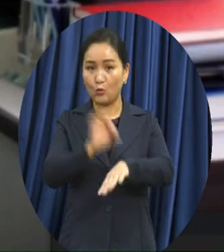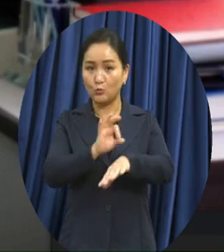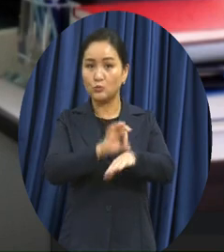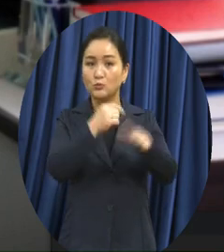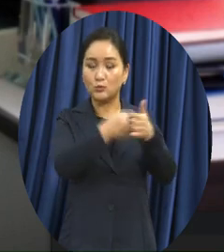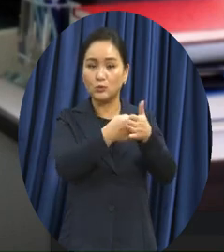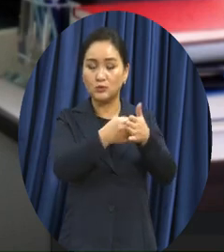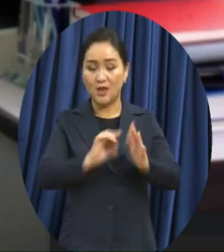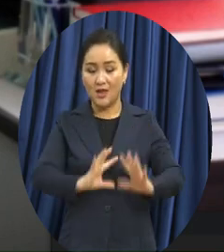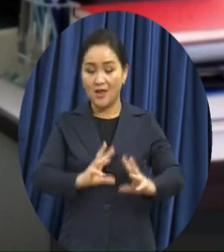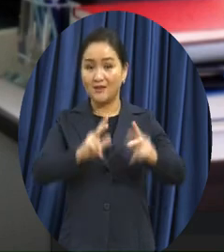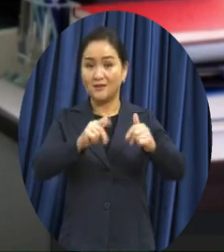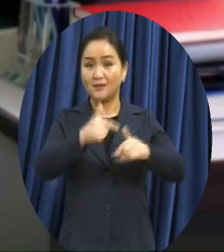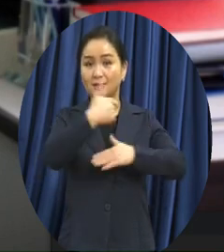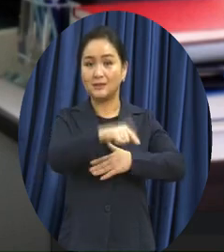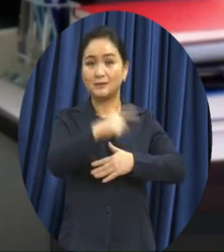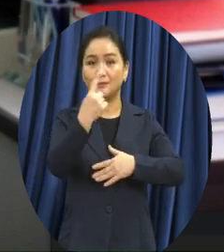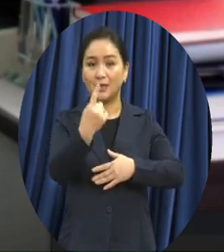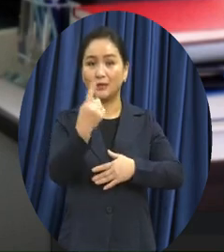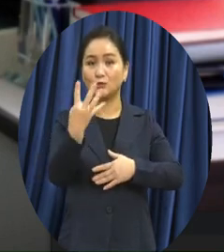эдгэрсэн 1463